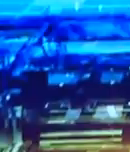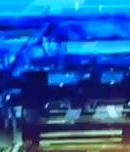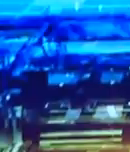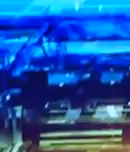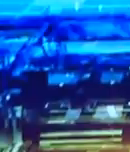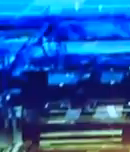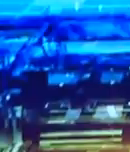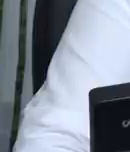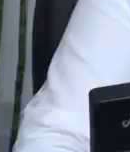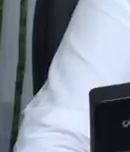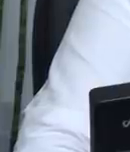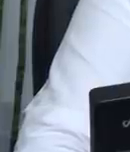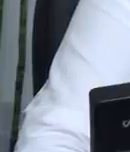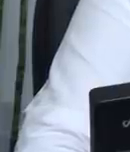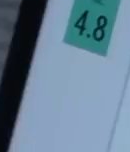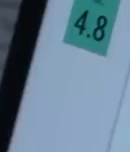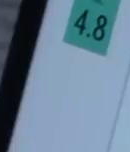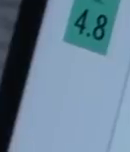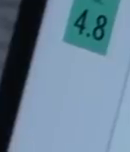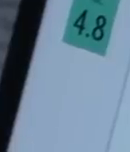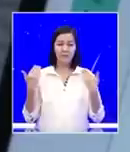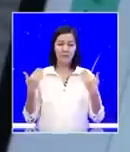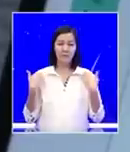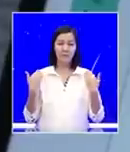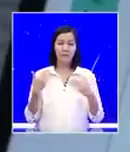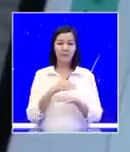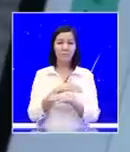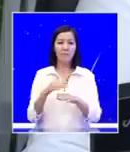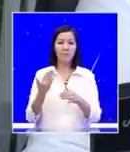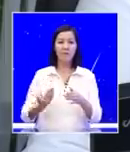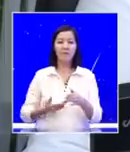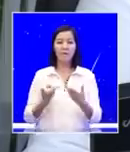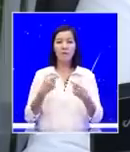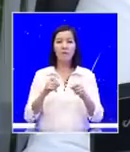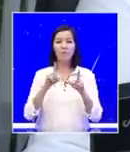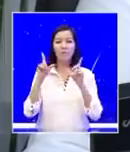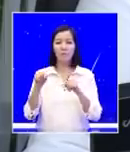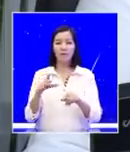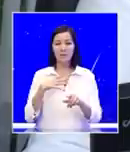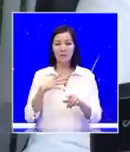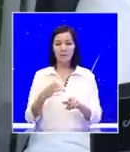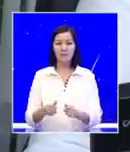Тілшімізді тыңдайық. Сәлеметсіз бе, мекен жайыңыз? Жақсы, қайда барасыз?